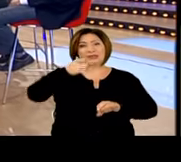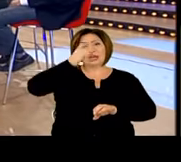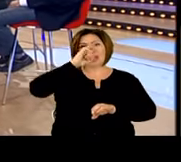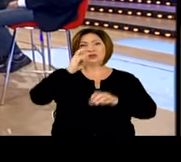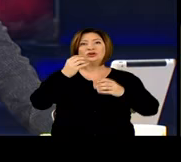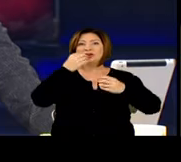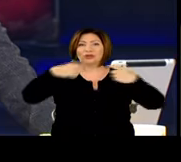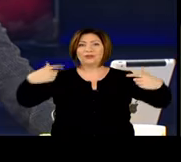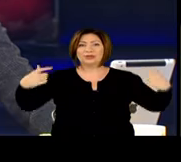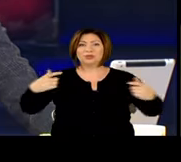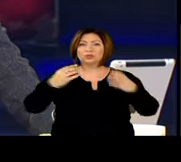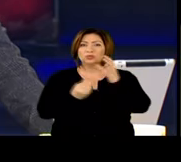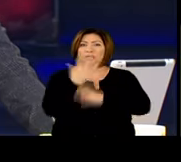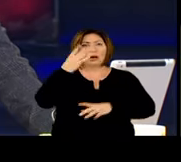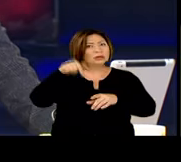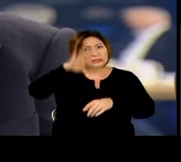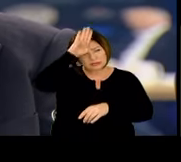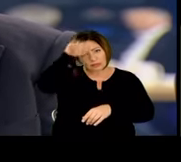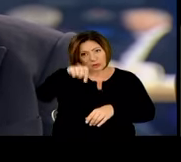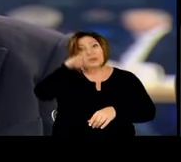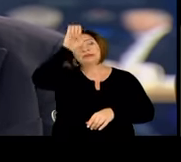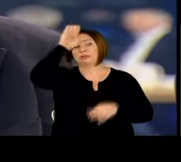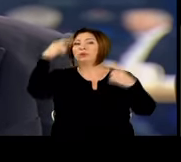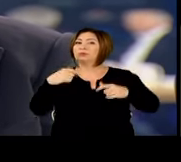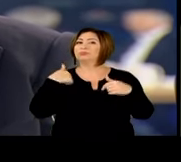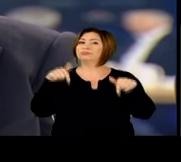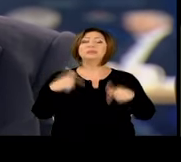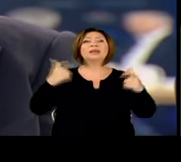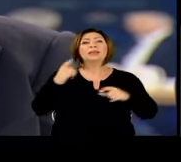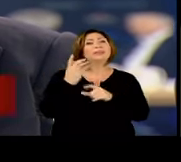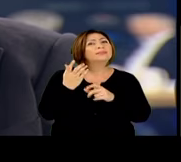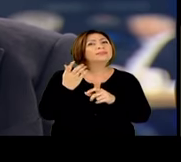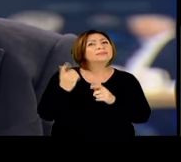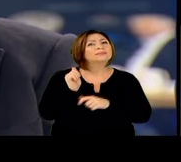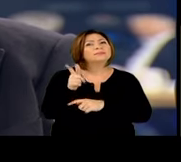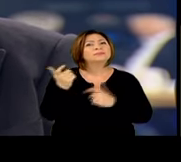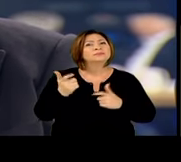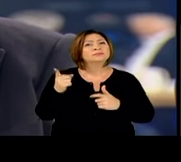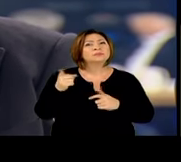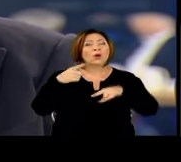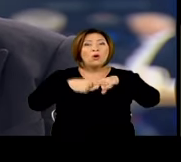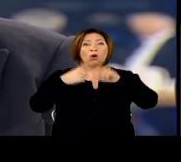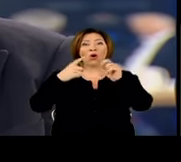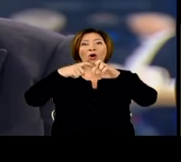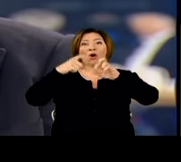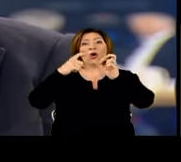kurucusunuz. Evet. İstanbul'da mısınız, Hatay'da mısınız? İstanbul'dayım. İstanbul'dasınız. Nerede yeriniz? Benim yerim Horhor'da.